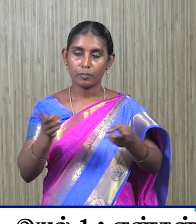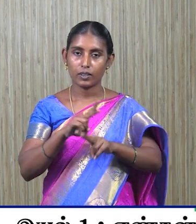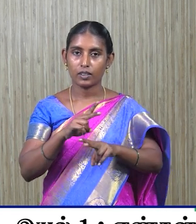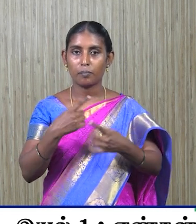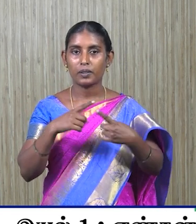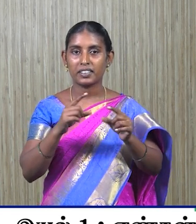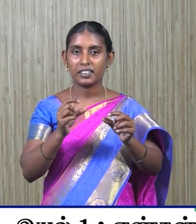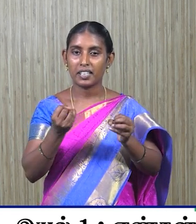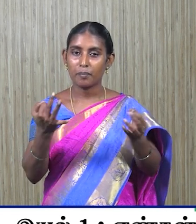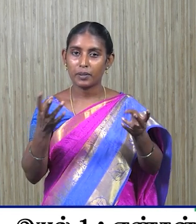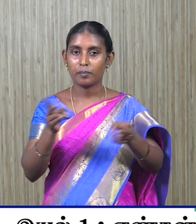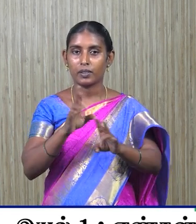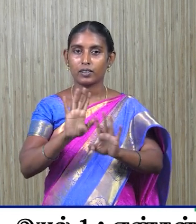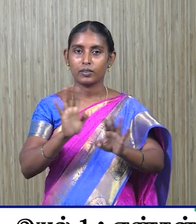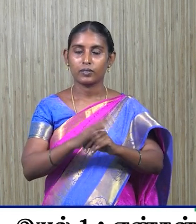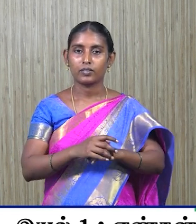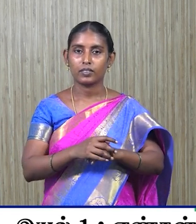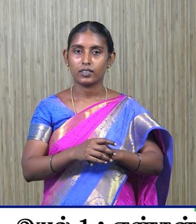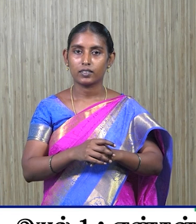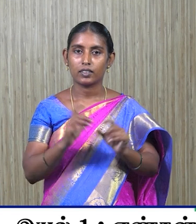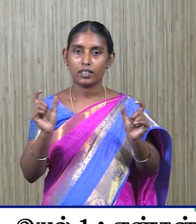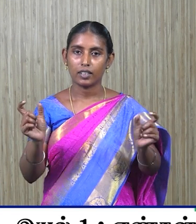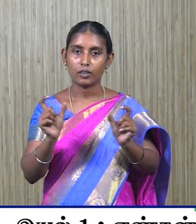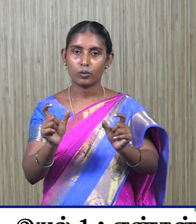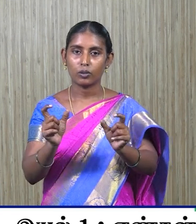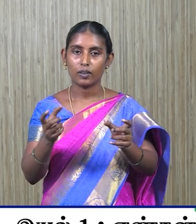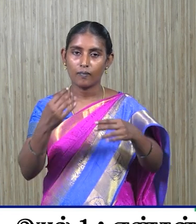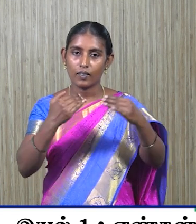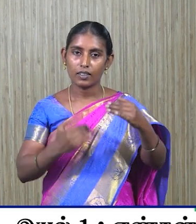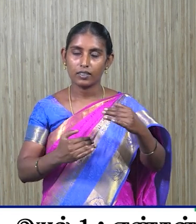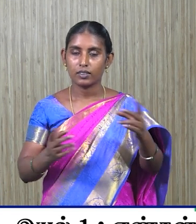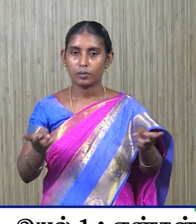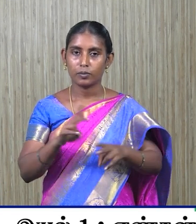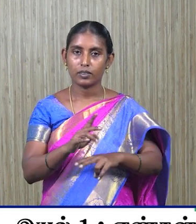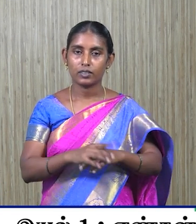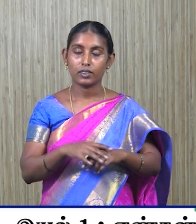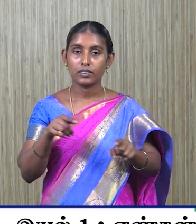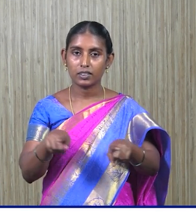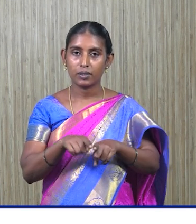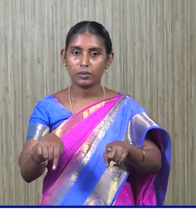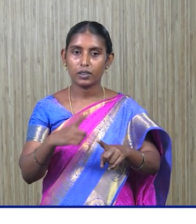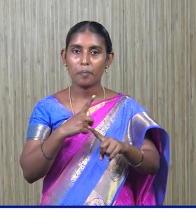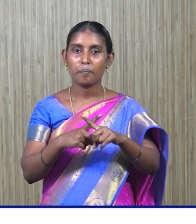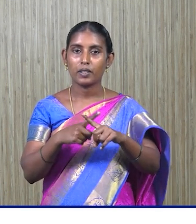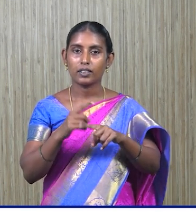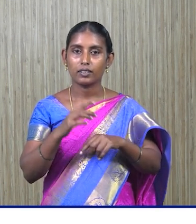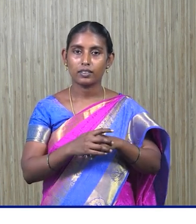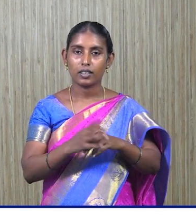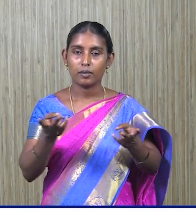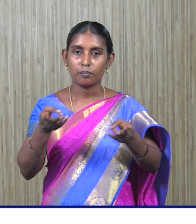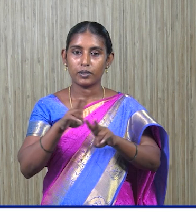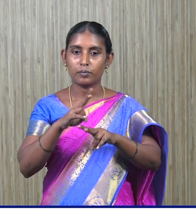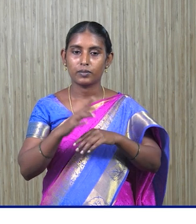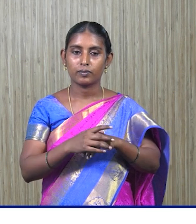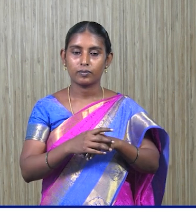மாற்றம் செய்யக்கூடாது. இடத்தின் வரிசையை மட்டும்தான் நம்ம மாற்ற போகிறோம். இதே போன்று தான் பெருக்கல். பெருக்கலுக்கான பரிமாற்ற